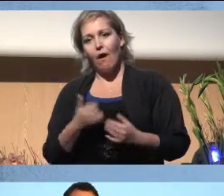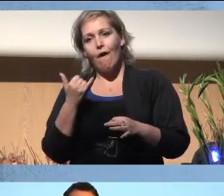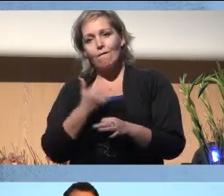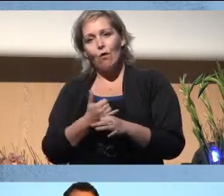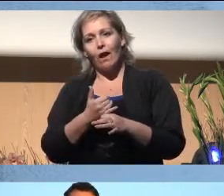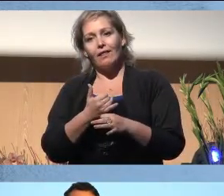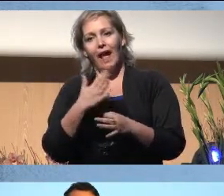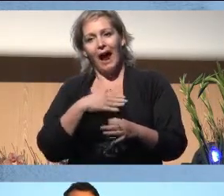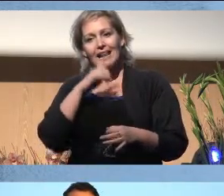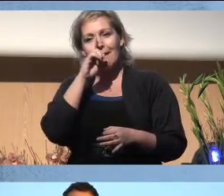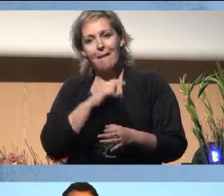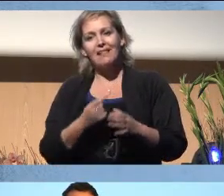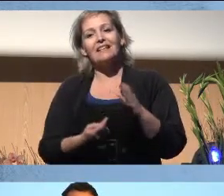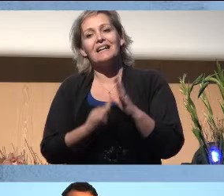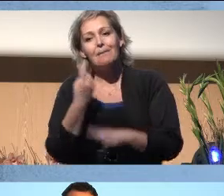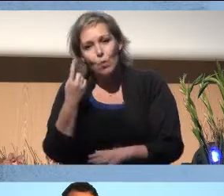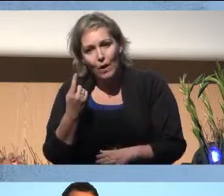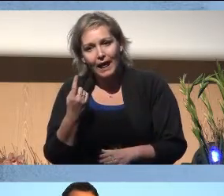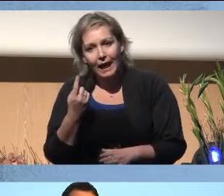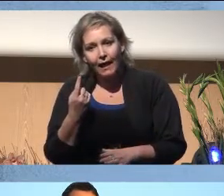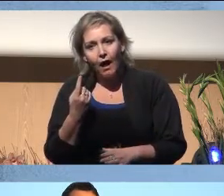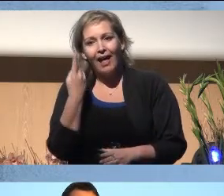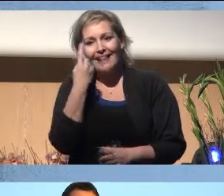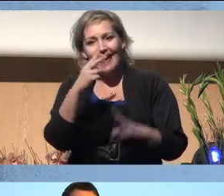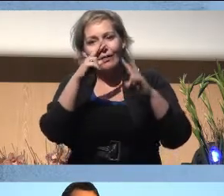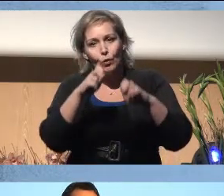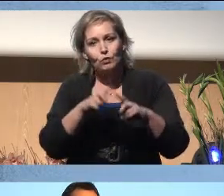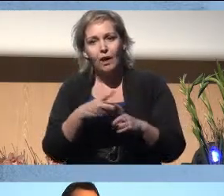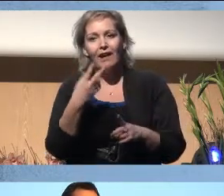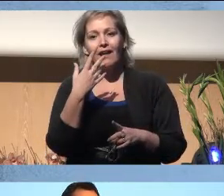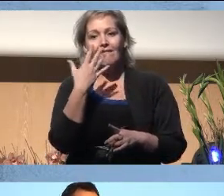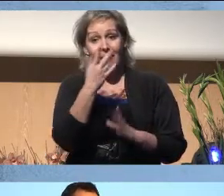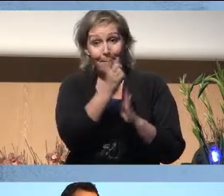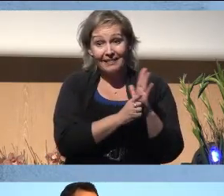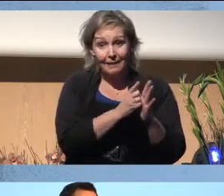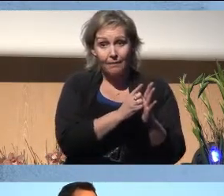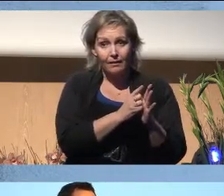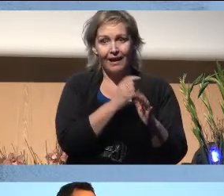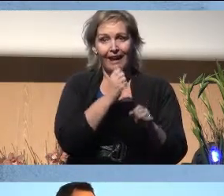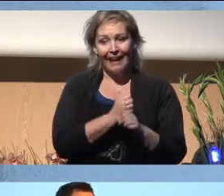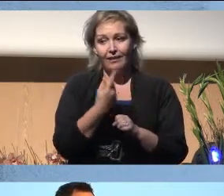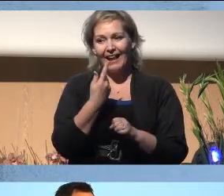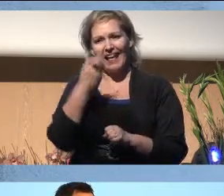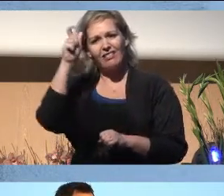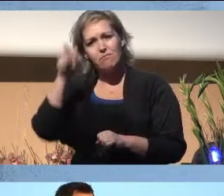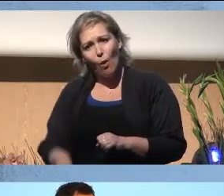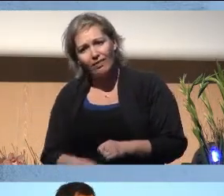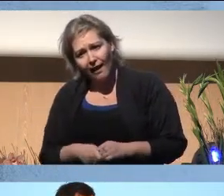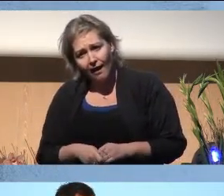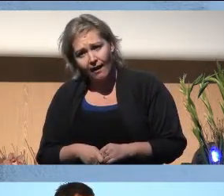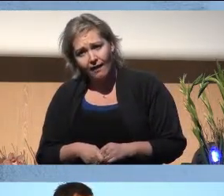det mänskligt möjligt att en utredning som tar 5 timmar tar 1 månad?